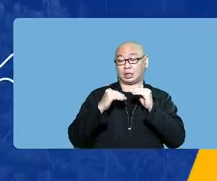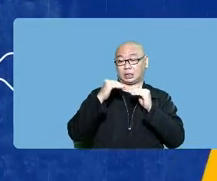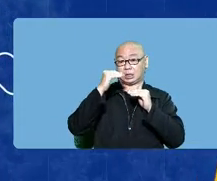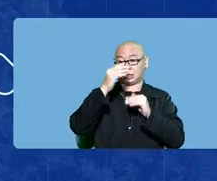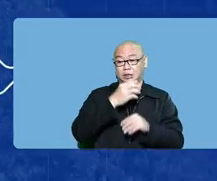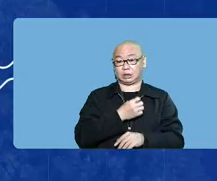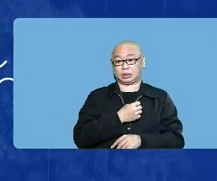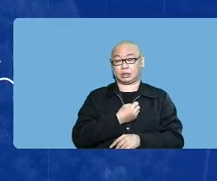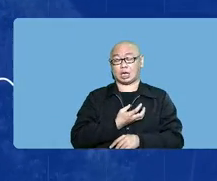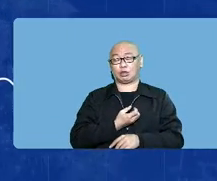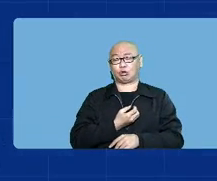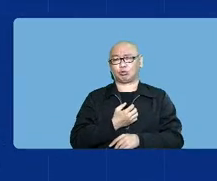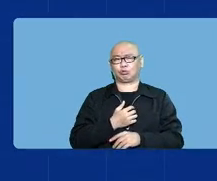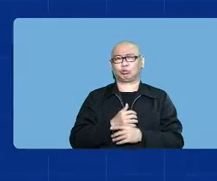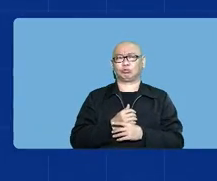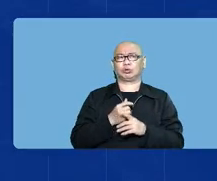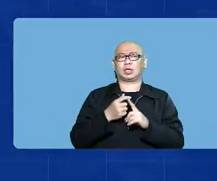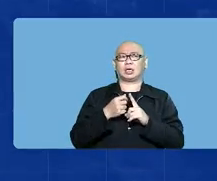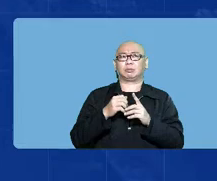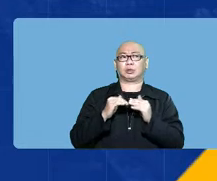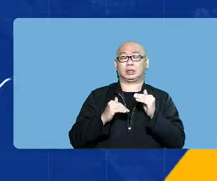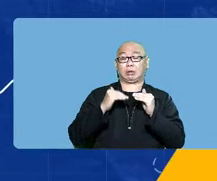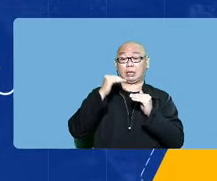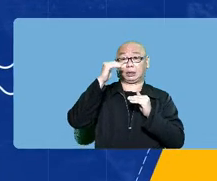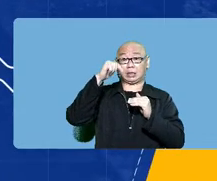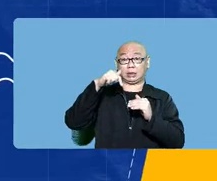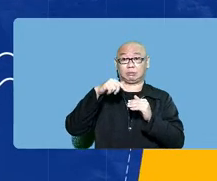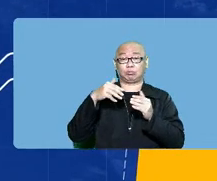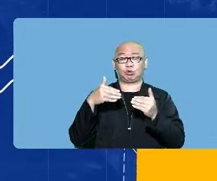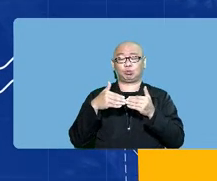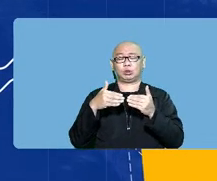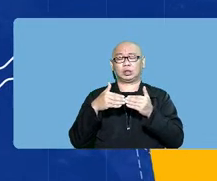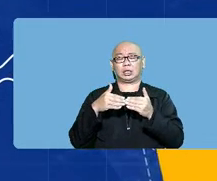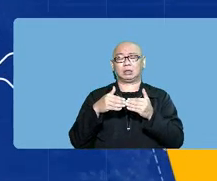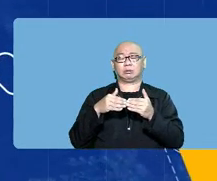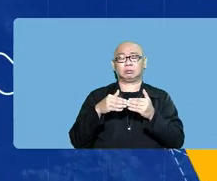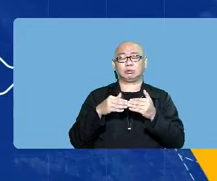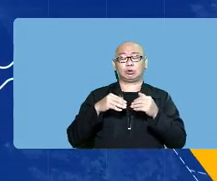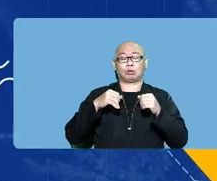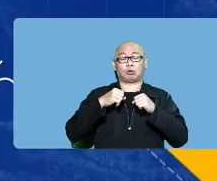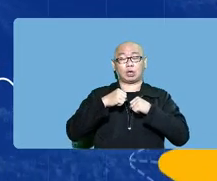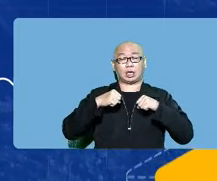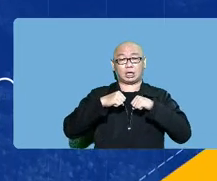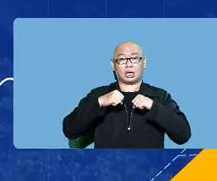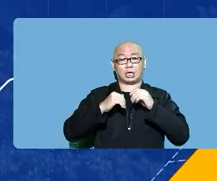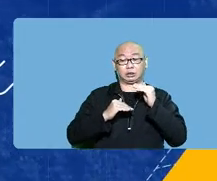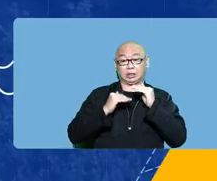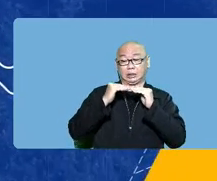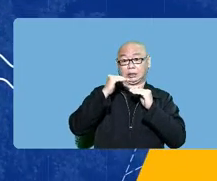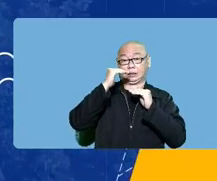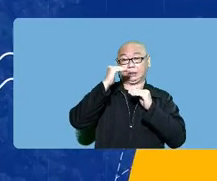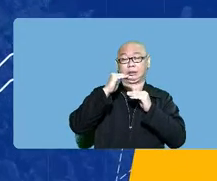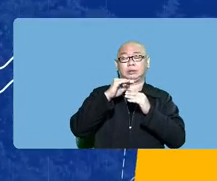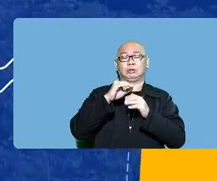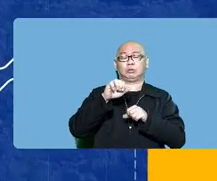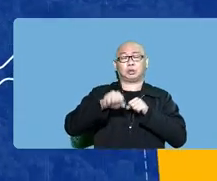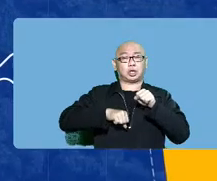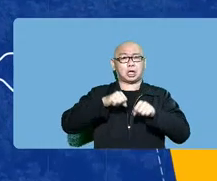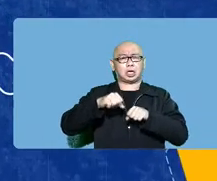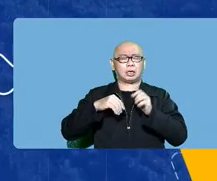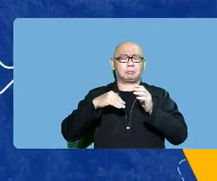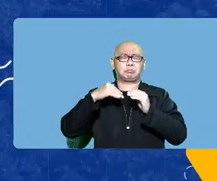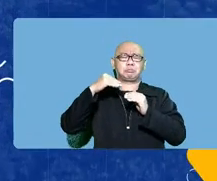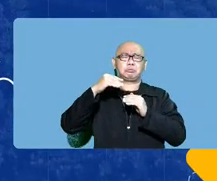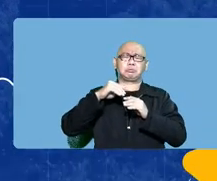yaitu troponin, dan peningkatan ini berhubungan dengan intensitas olahraga, berupa skor upaya bersepeda yang berlebih